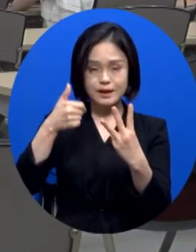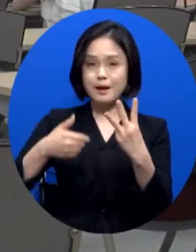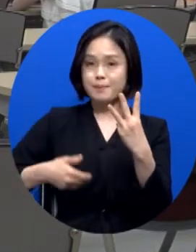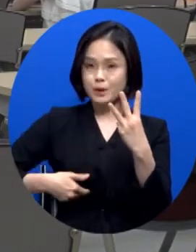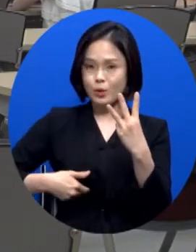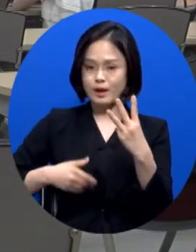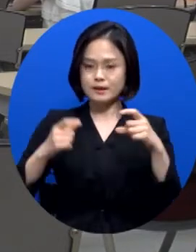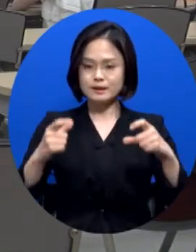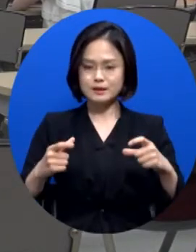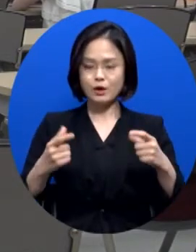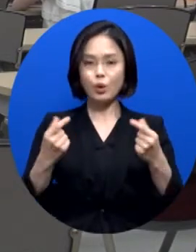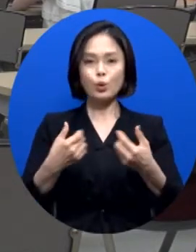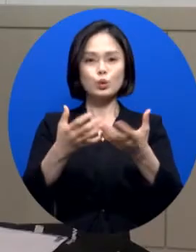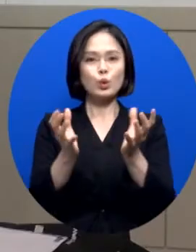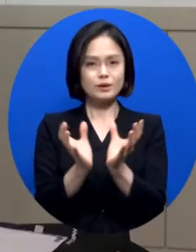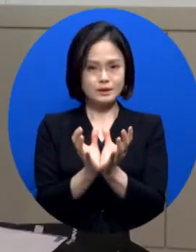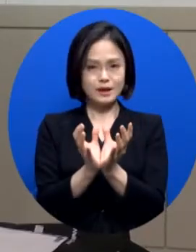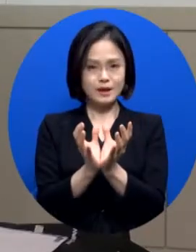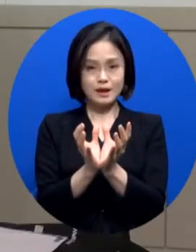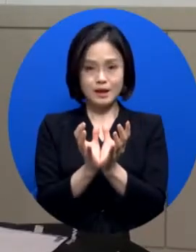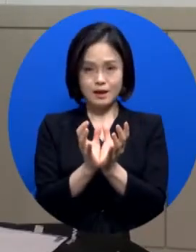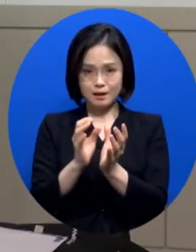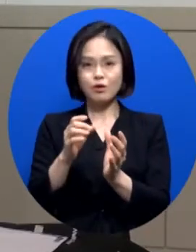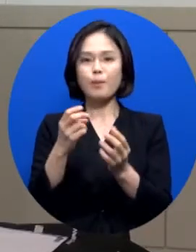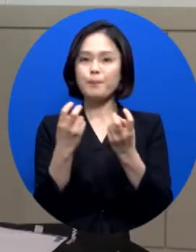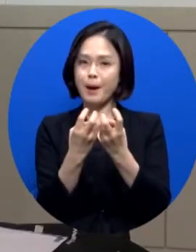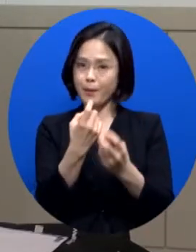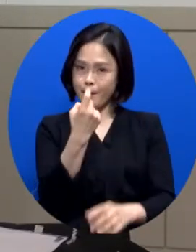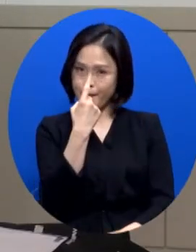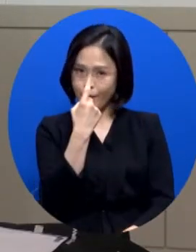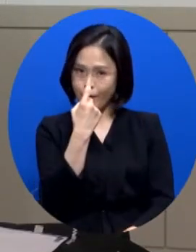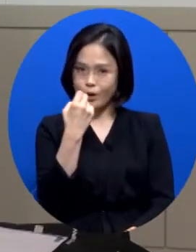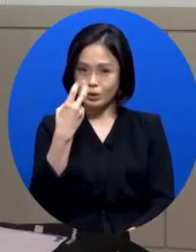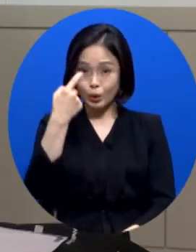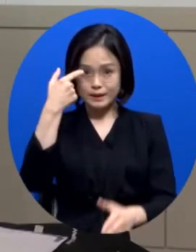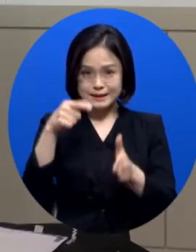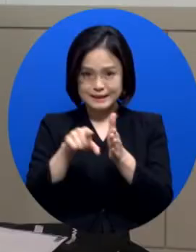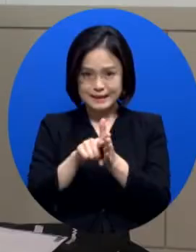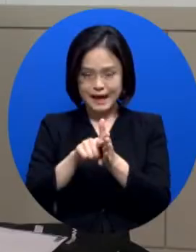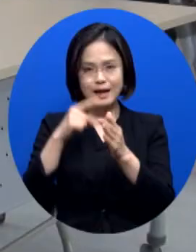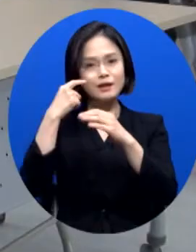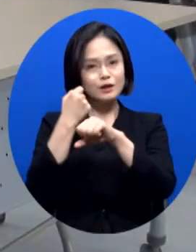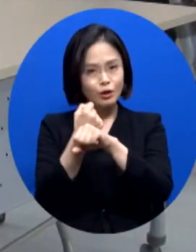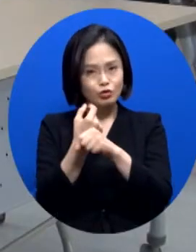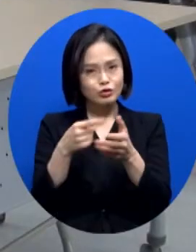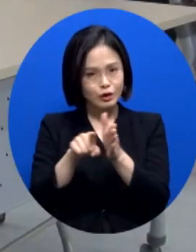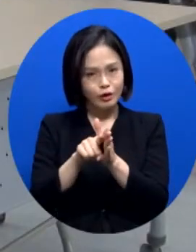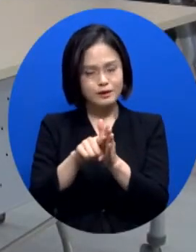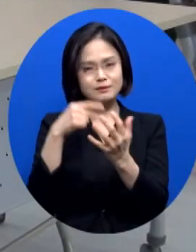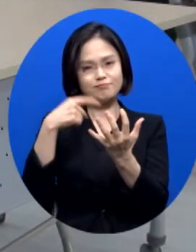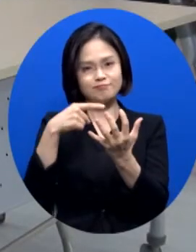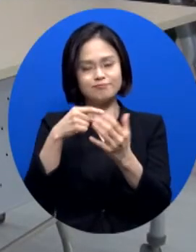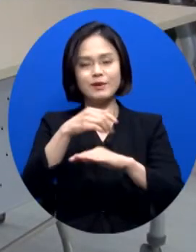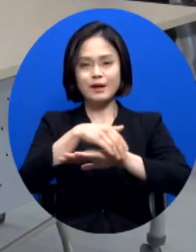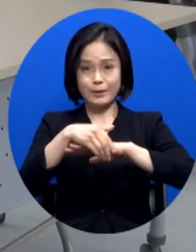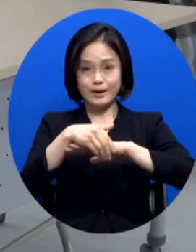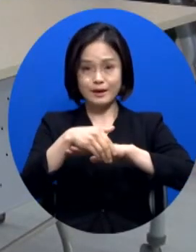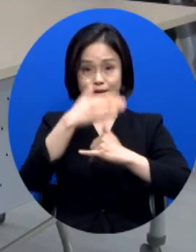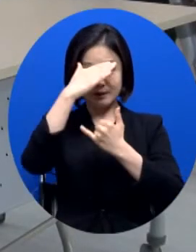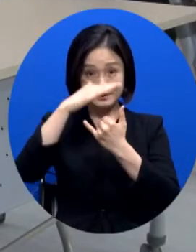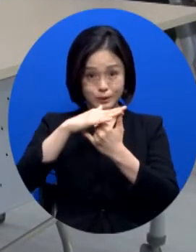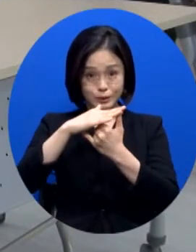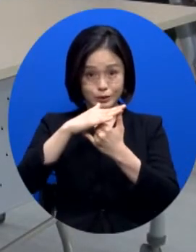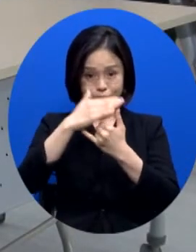공동체 운동과 이중직 관련 신학적 연구 등 실무적 교육이 이뤄질 예정이며 청소년 청년